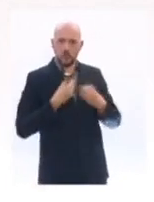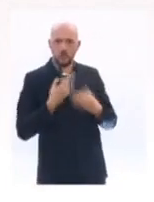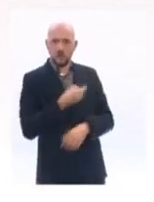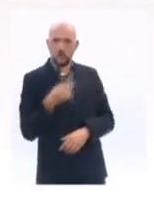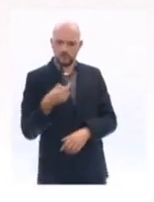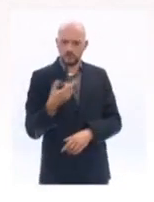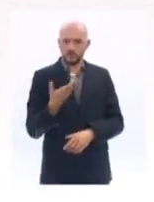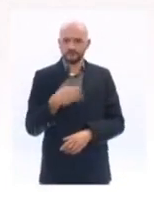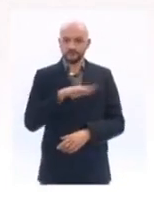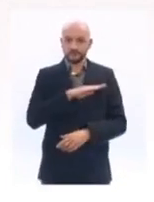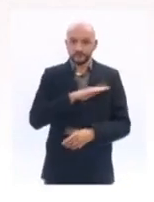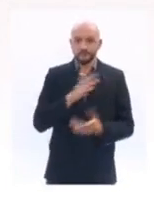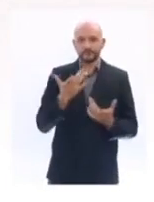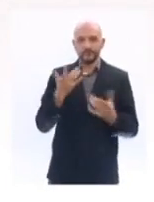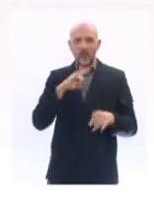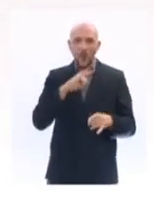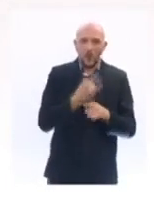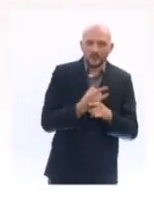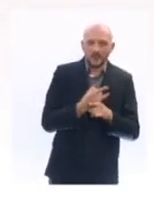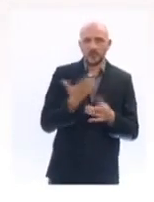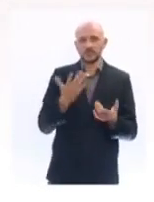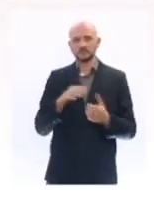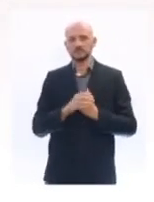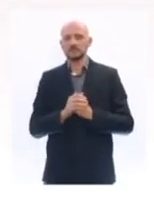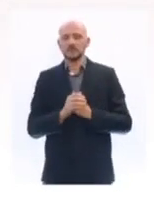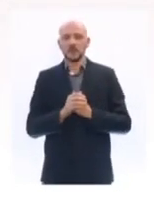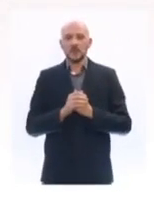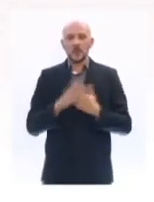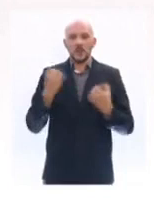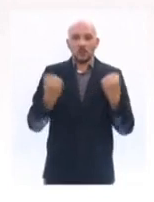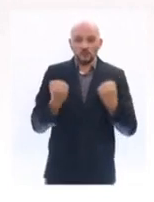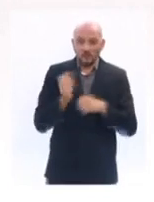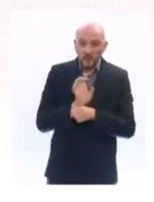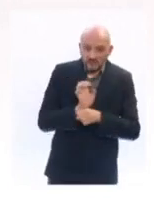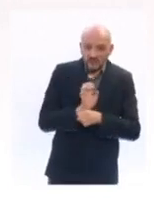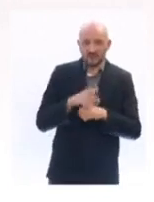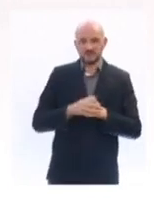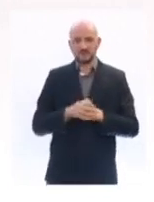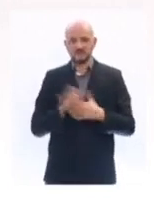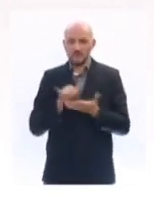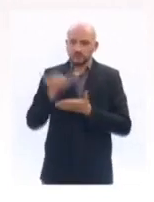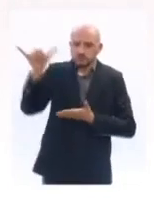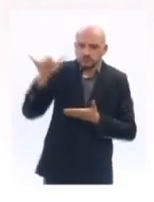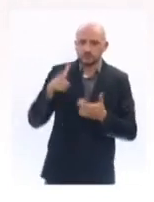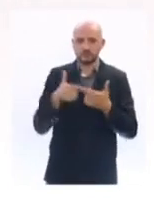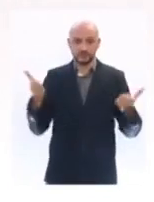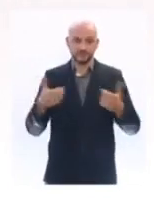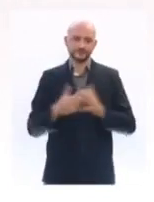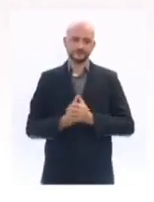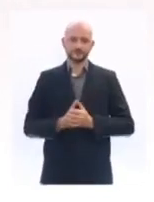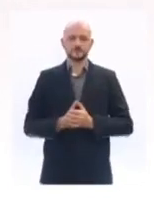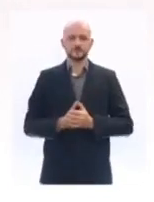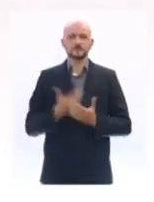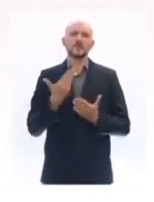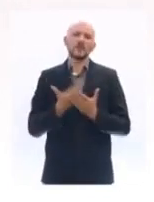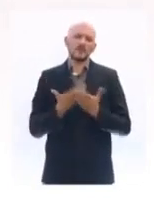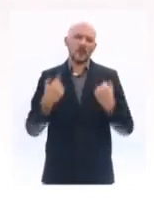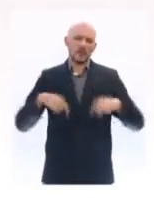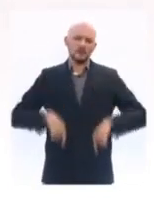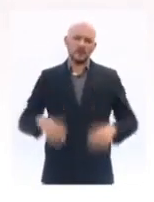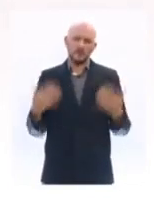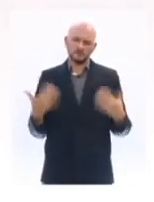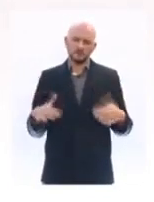solidarité, les dispositifs d'activité partielle, on vient d'en parler, les exonérations de charges renforcées